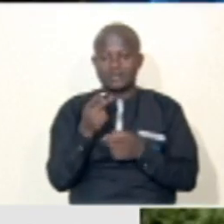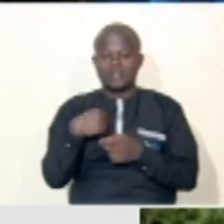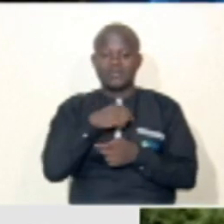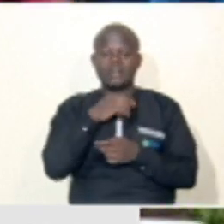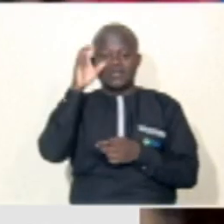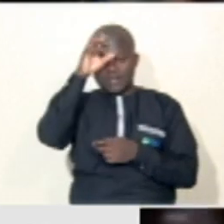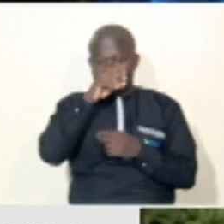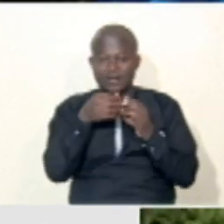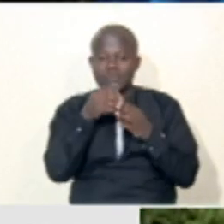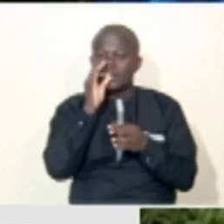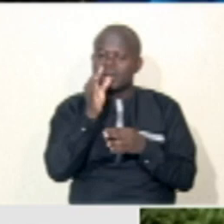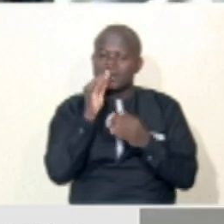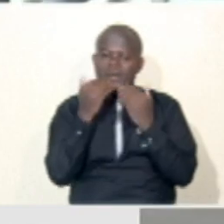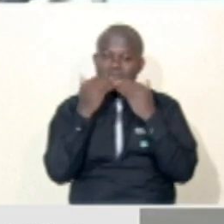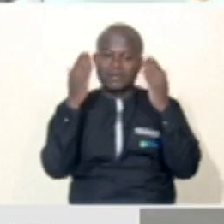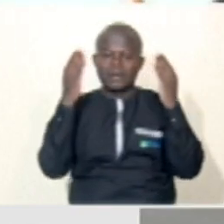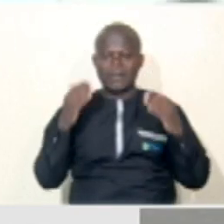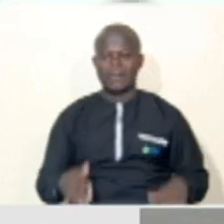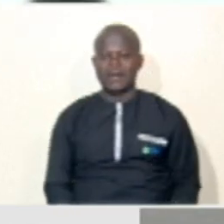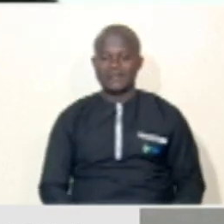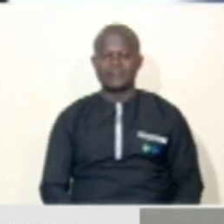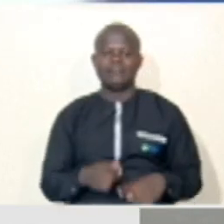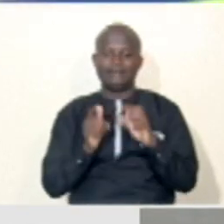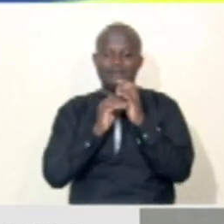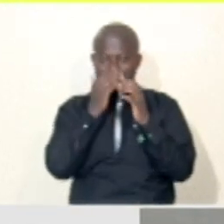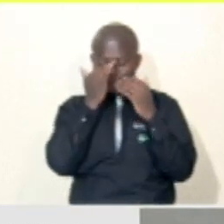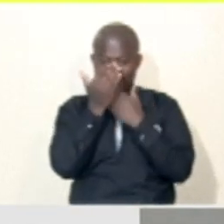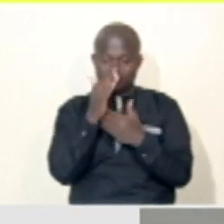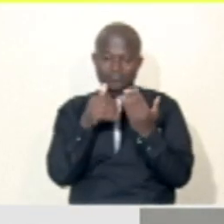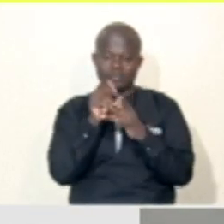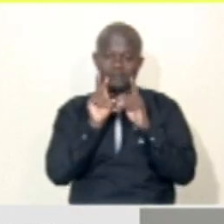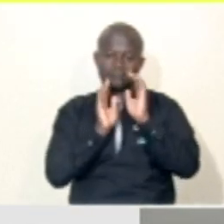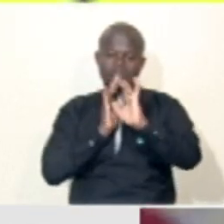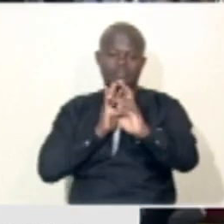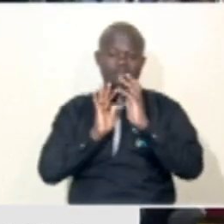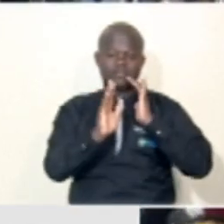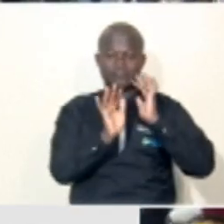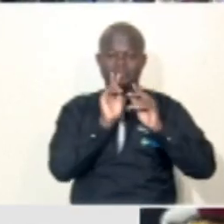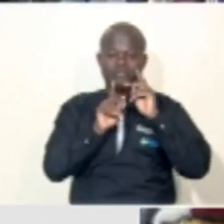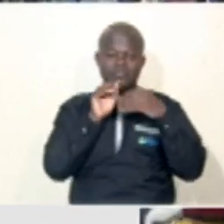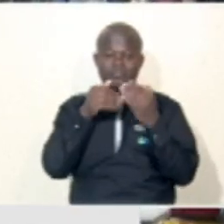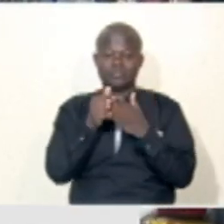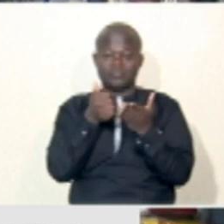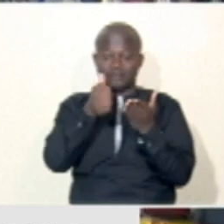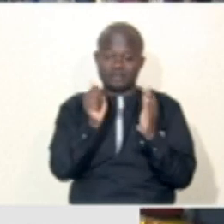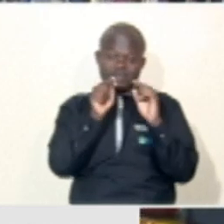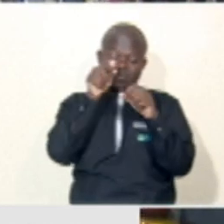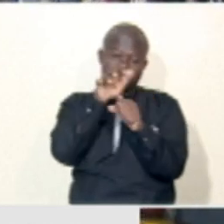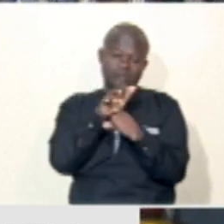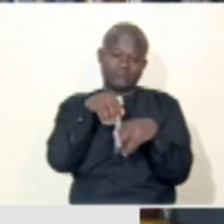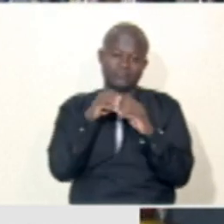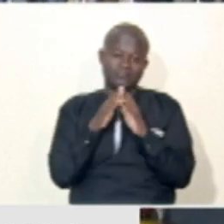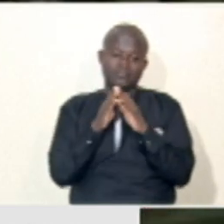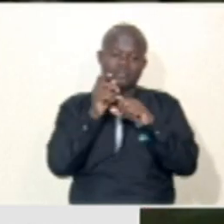kunywa icyayi nyine mbura ahantu nakinywera. Icyakora muri icyo gitondo urujya n'uruza rw'imodoka zitwara abagenzi nirwusanga rwiganje muri uyu mujyi